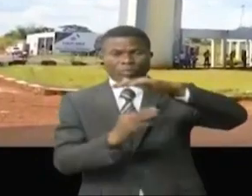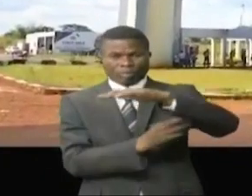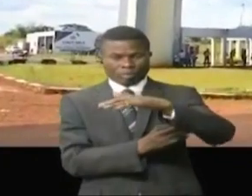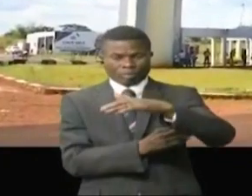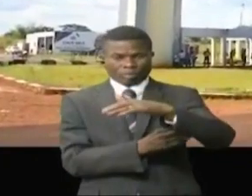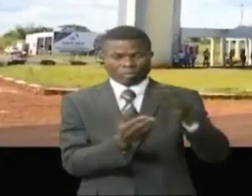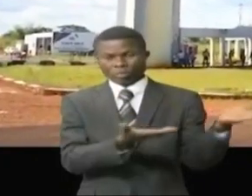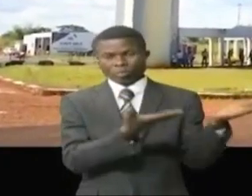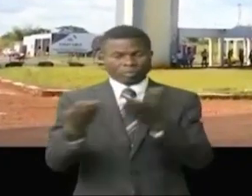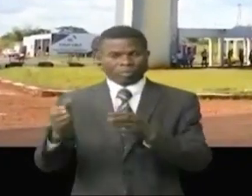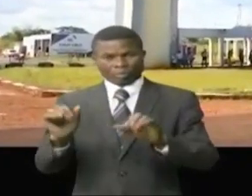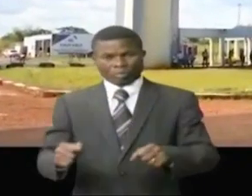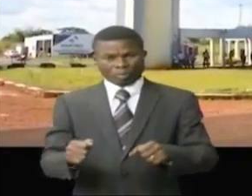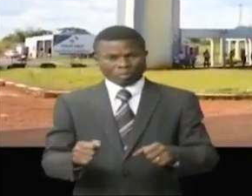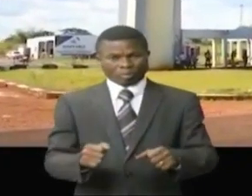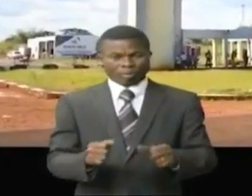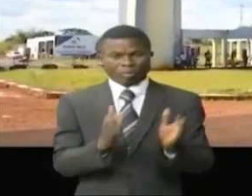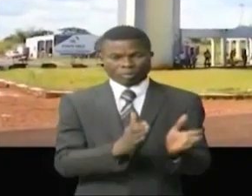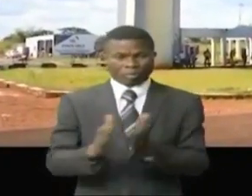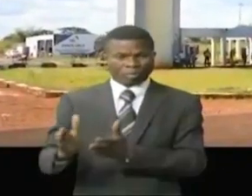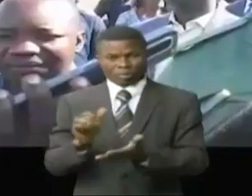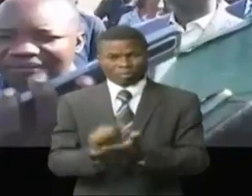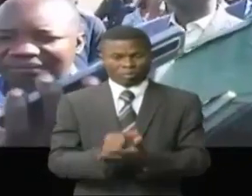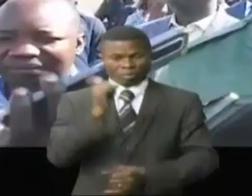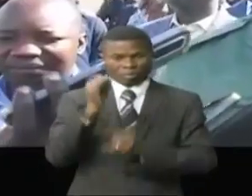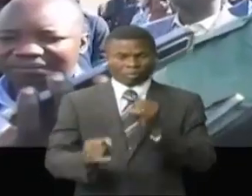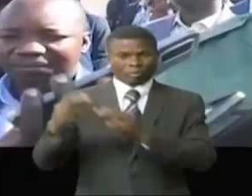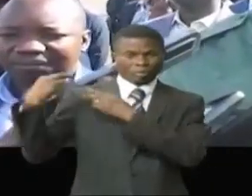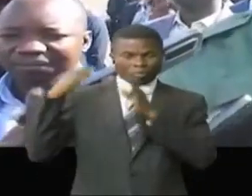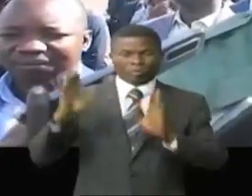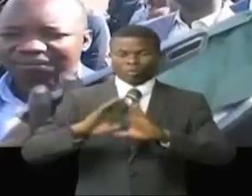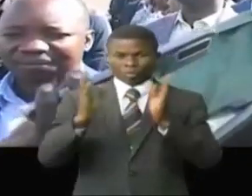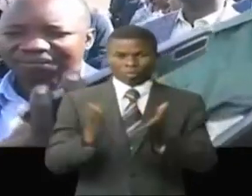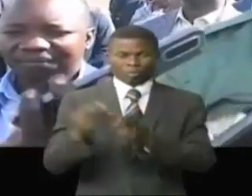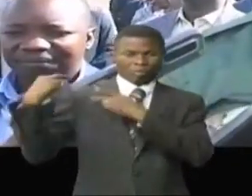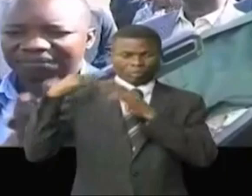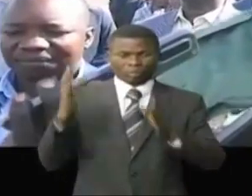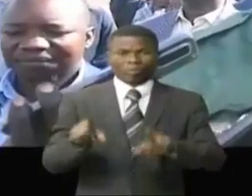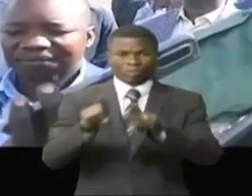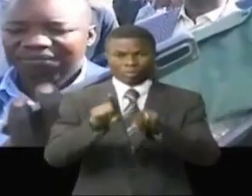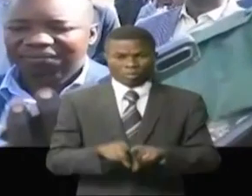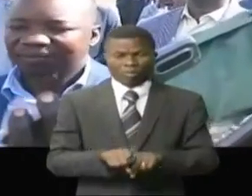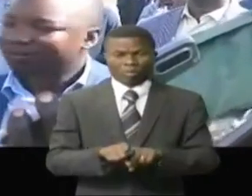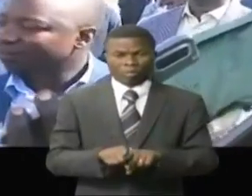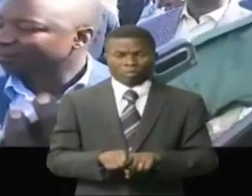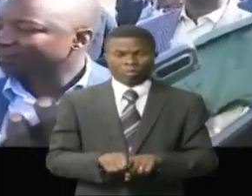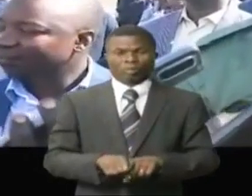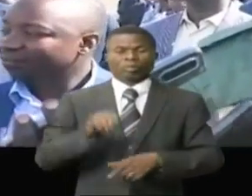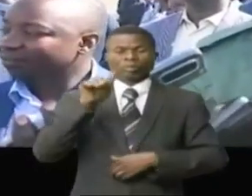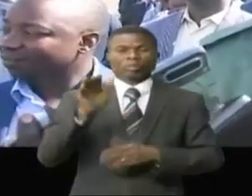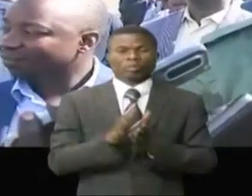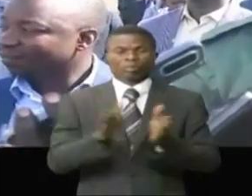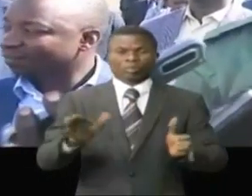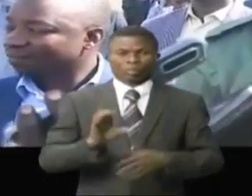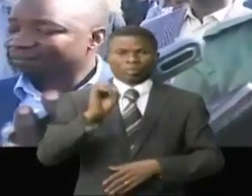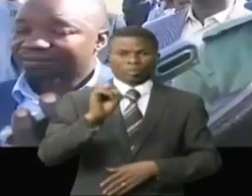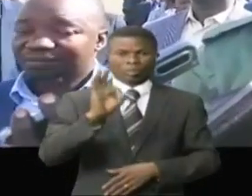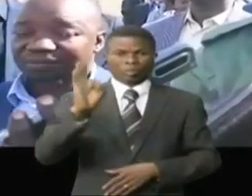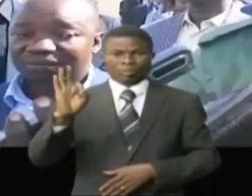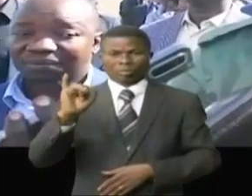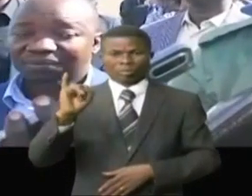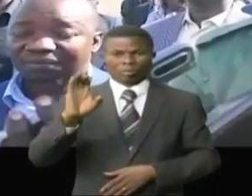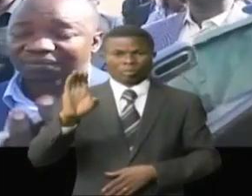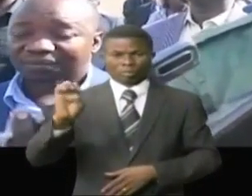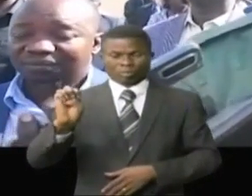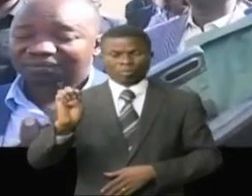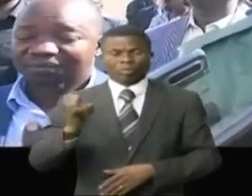modulaires, on est en train d'envisager, dès que les responsables, tous les responsables, y compris même le DG de l'Office des routes n'était pas là, dès